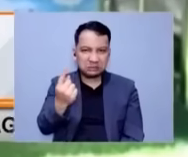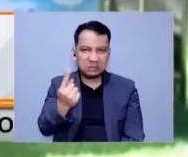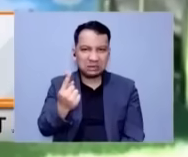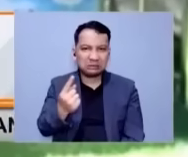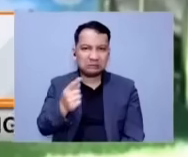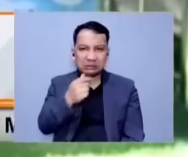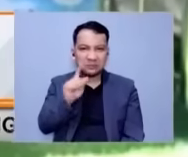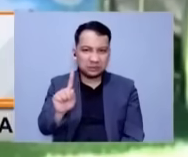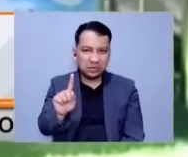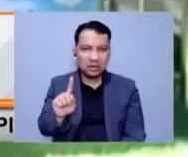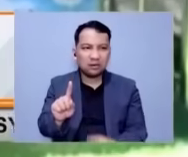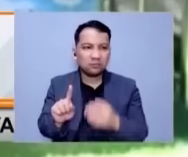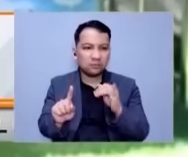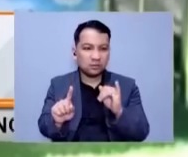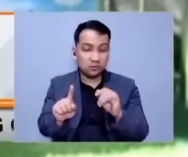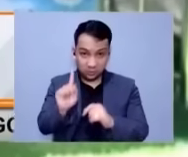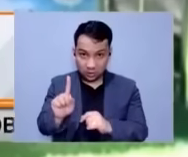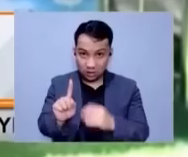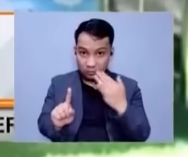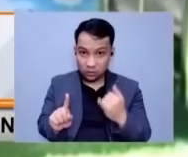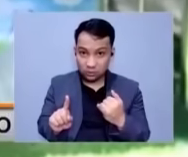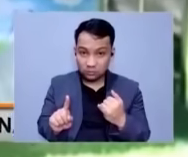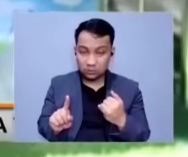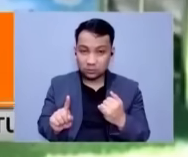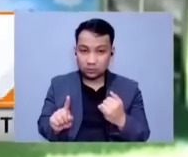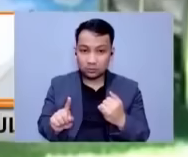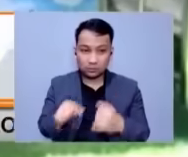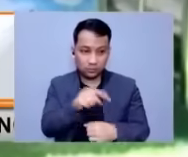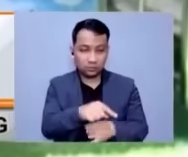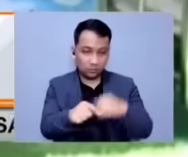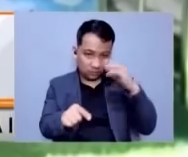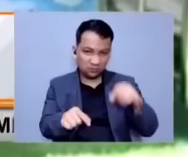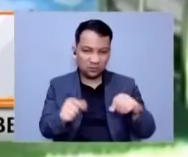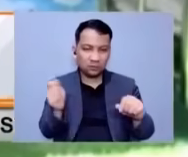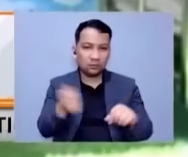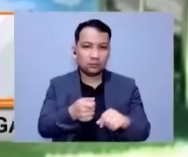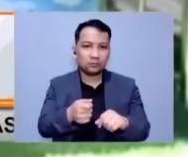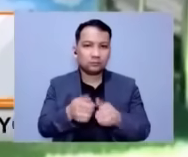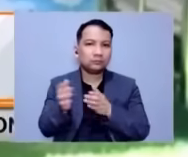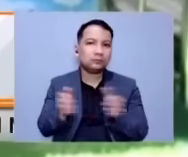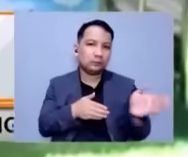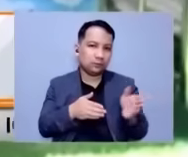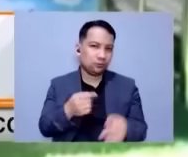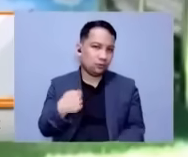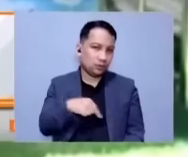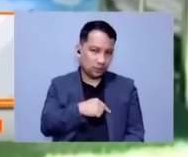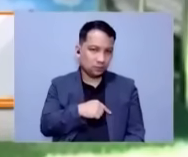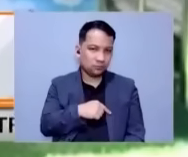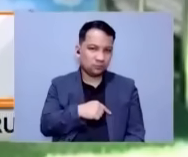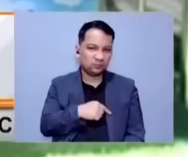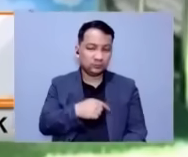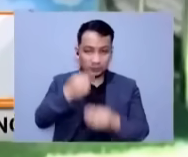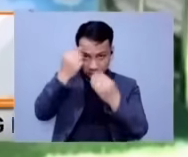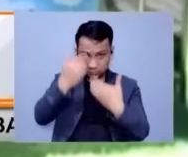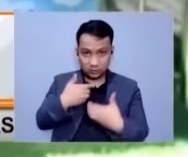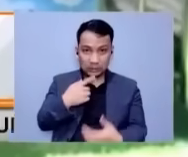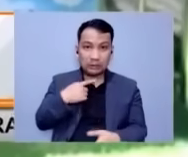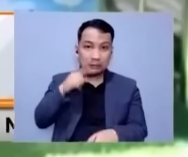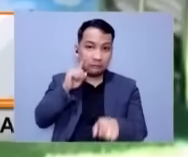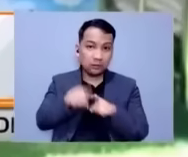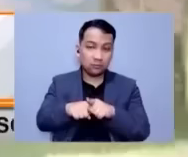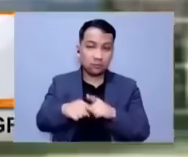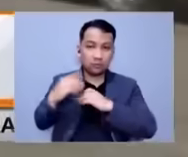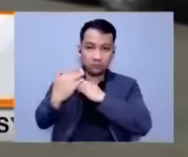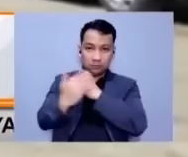Dahil kung isa lang, bakit walang tama ni isa ang suspect? Pinagplanuhan yan. Sinabi na noon ng kapatid ko na pinagbantaan na